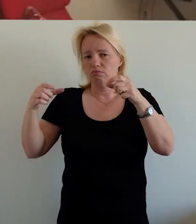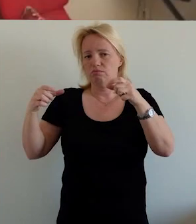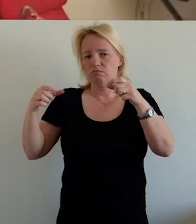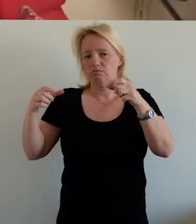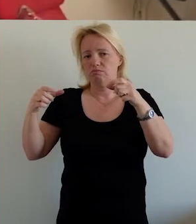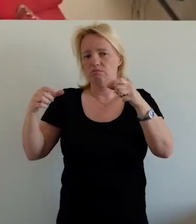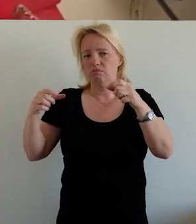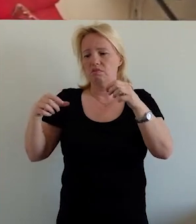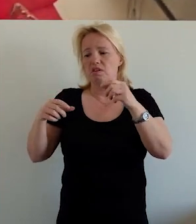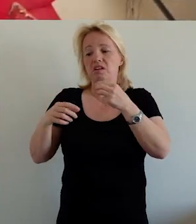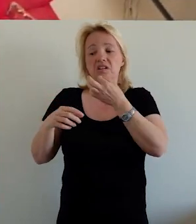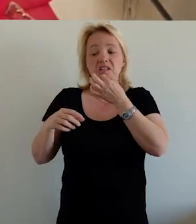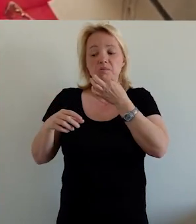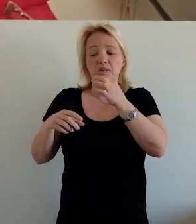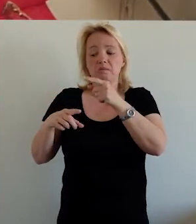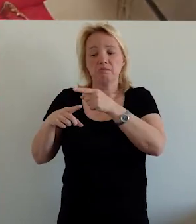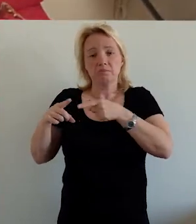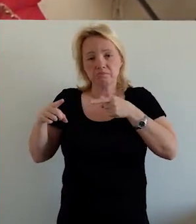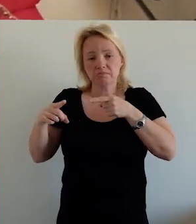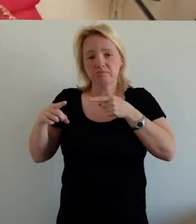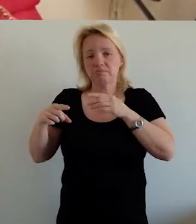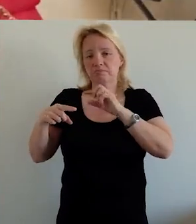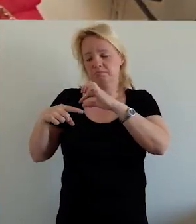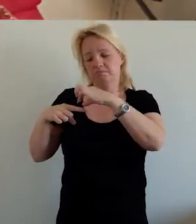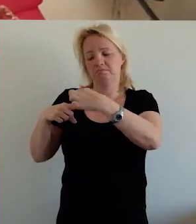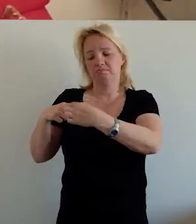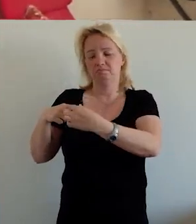A lékárničku, kdybych si něco usekla.